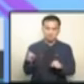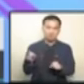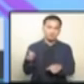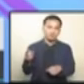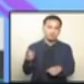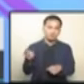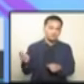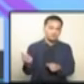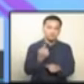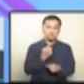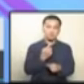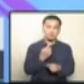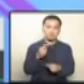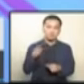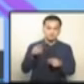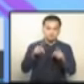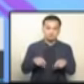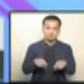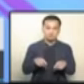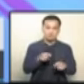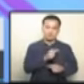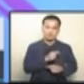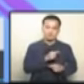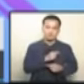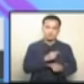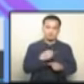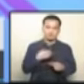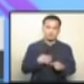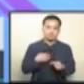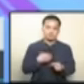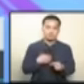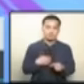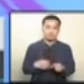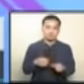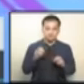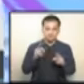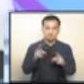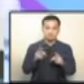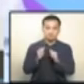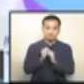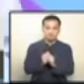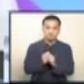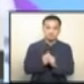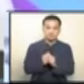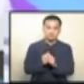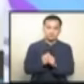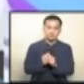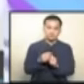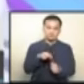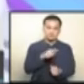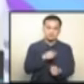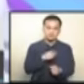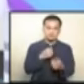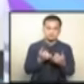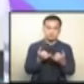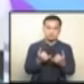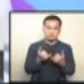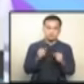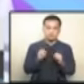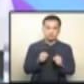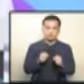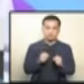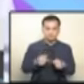sequan, yung security guard na nag-complain. Sige po sir, sasamahan po namin sir. At for the meantime sir, baka